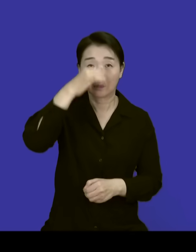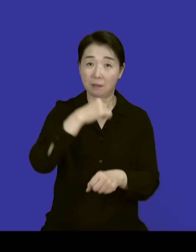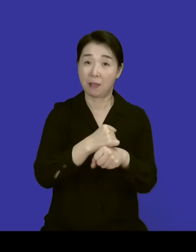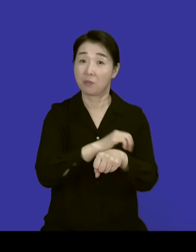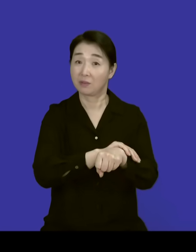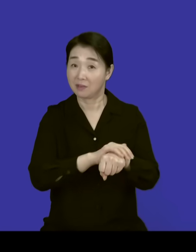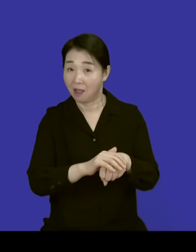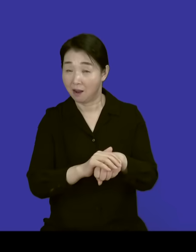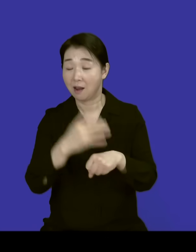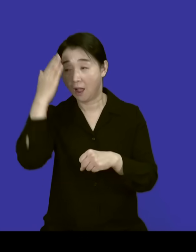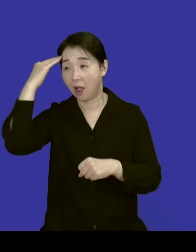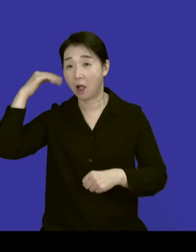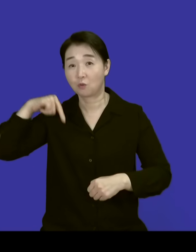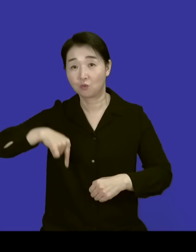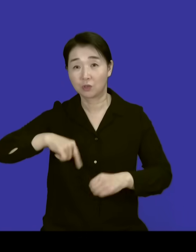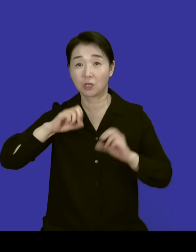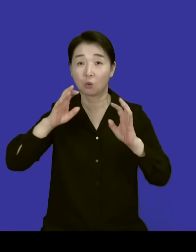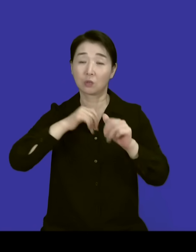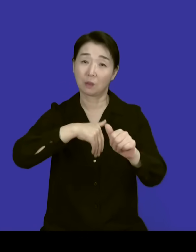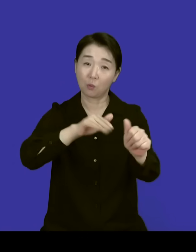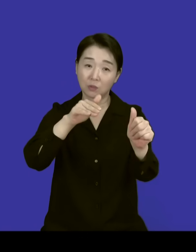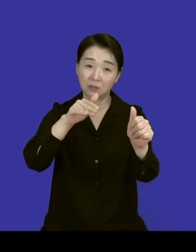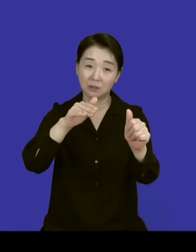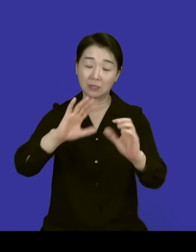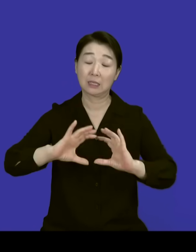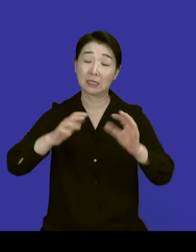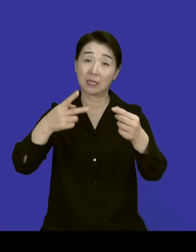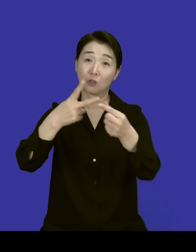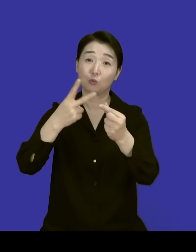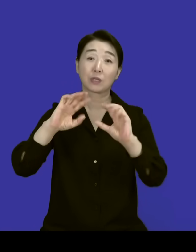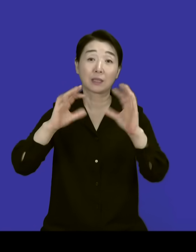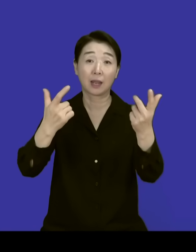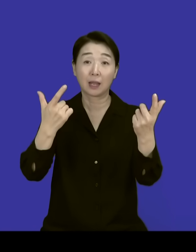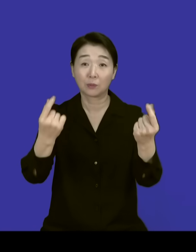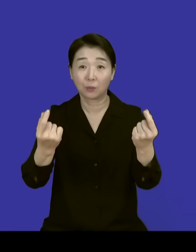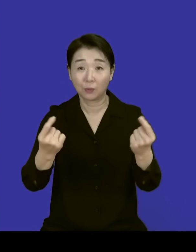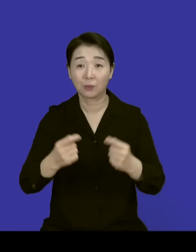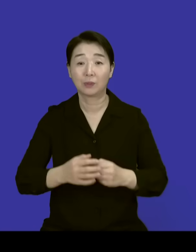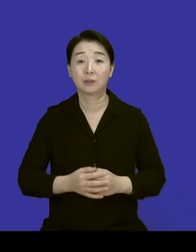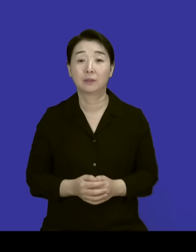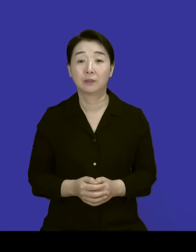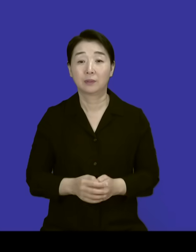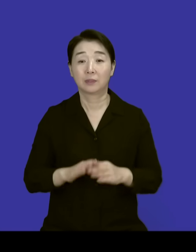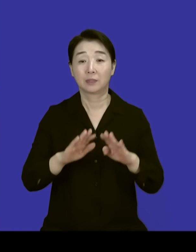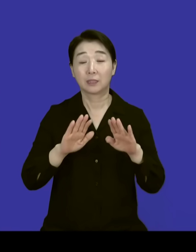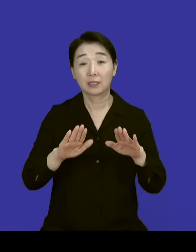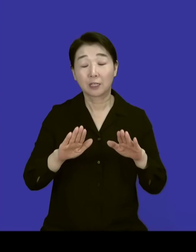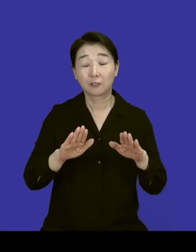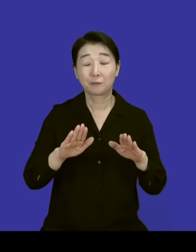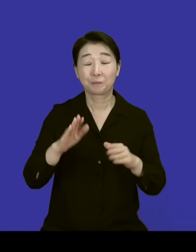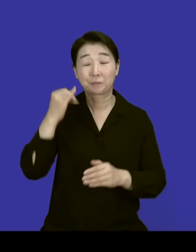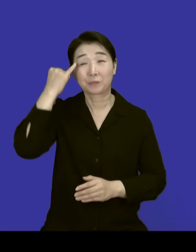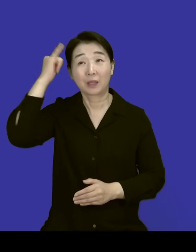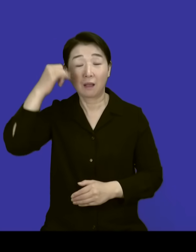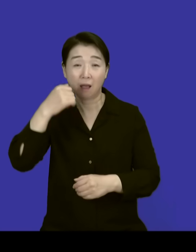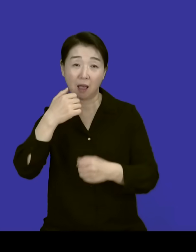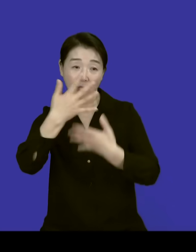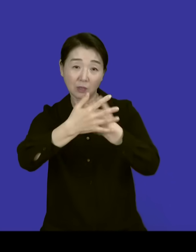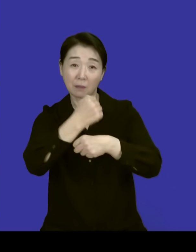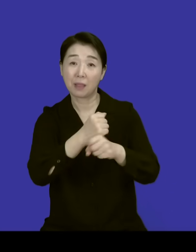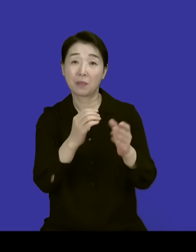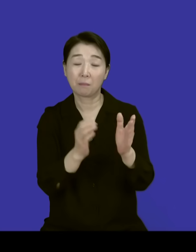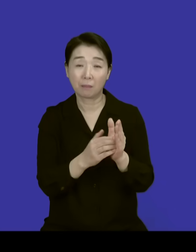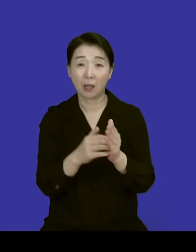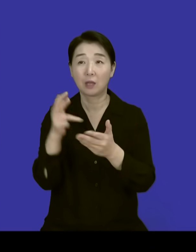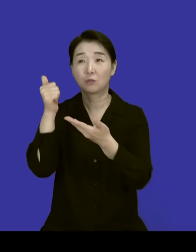나라에서 네네. 이제 선교사 보내는 세계의 두 번째 나라인 것처럼 이제는 컨텐츠 만들고 주님께 큰 영광 돌리는